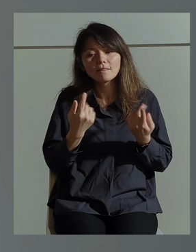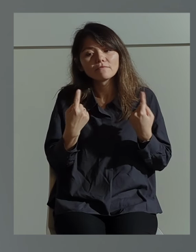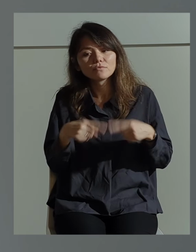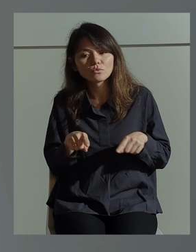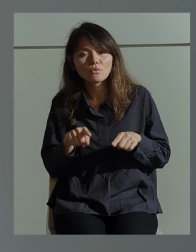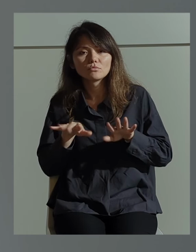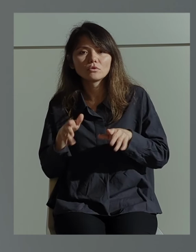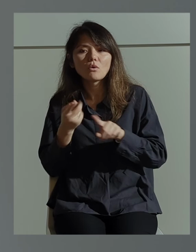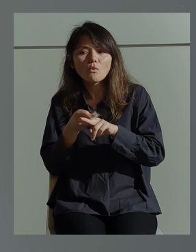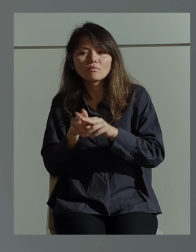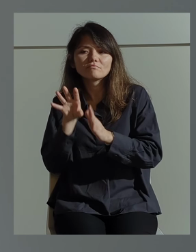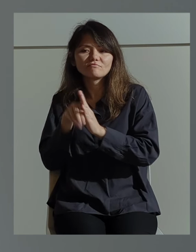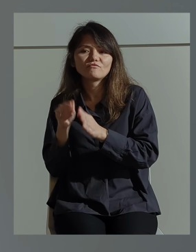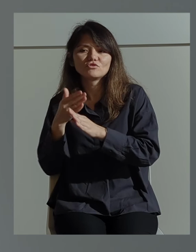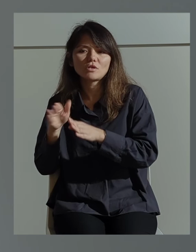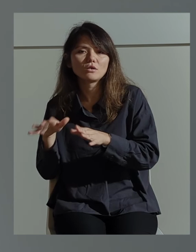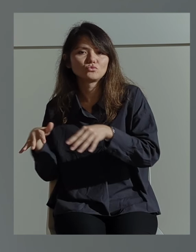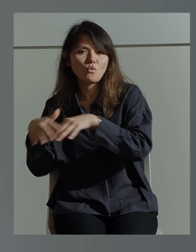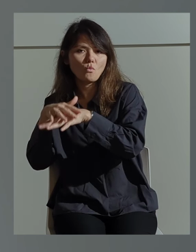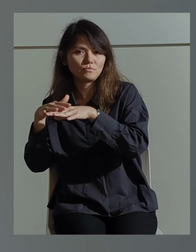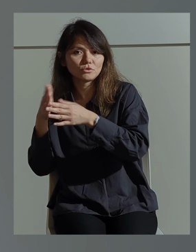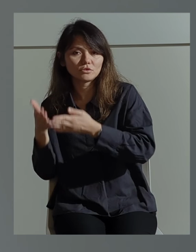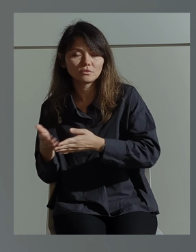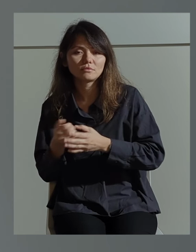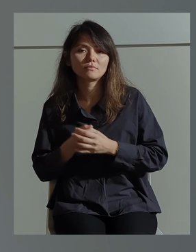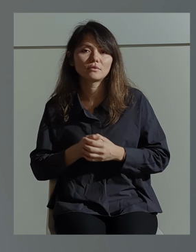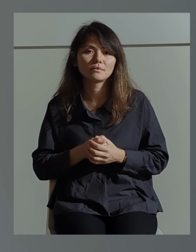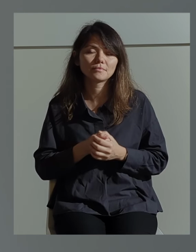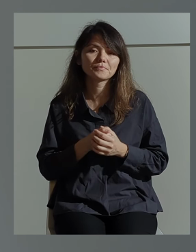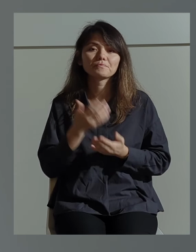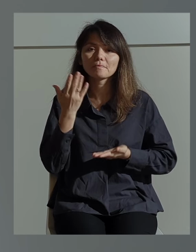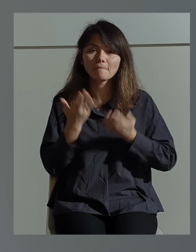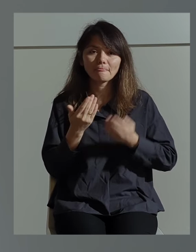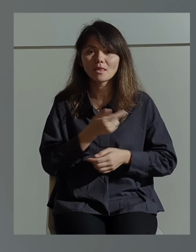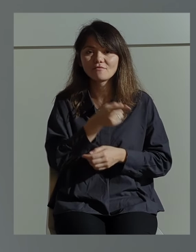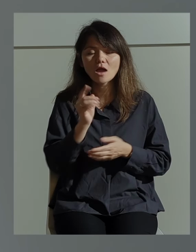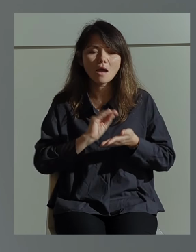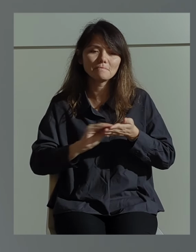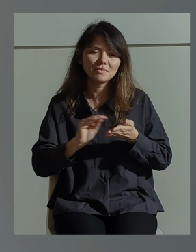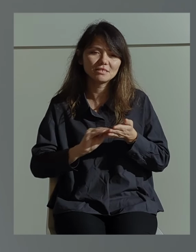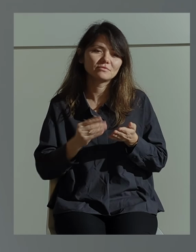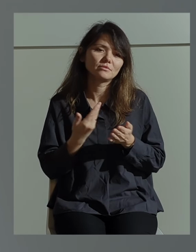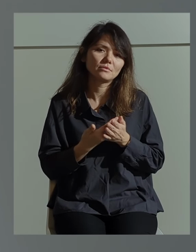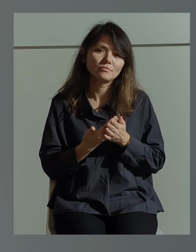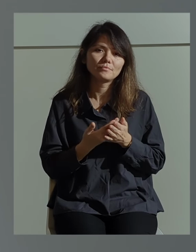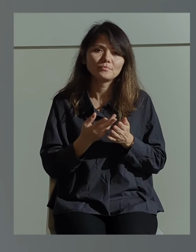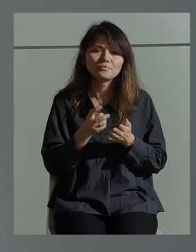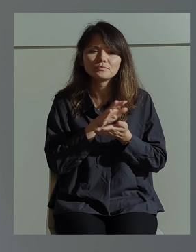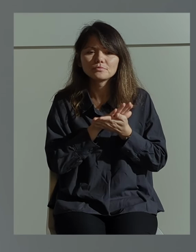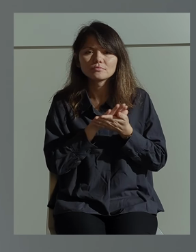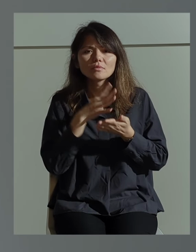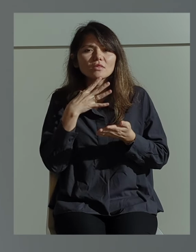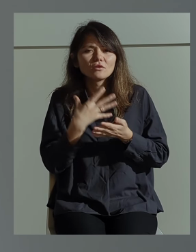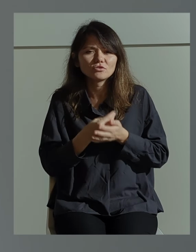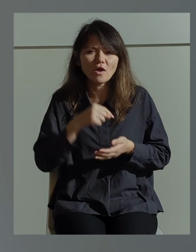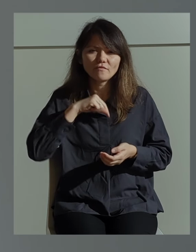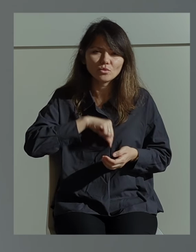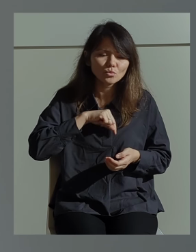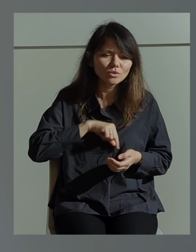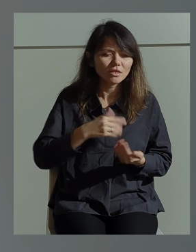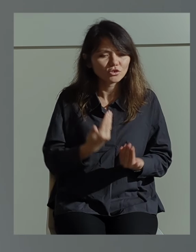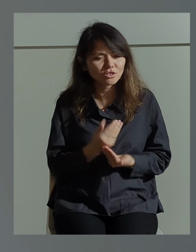частью того общества от которого он пишет и в этом смысле А даже если вы описываете скажем так какие-то чисто свои внутренние